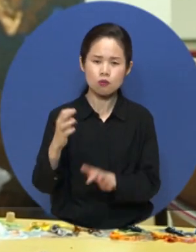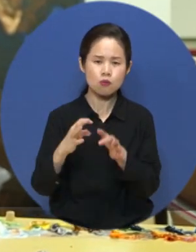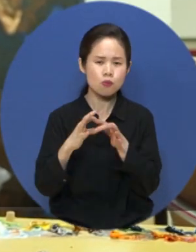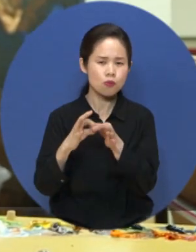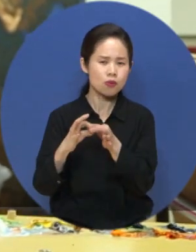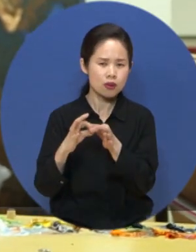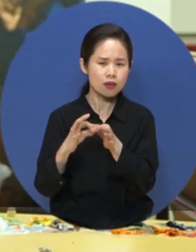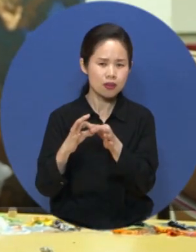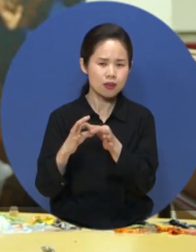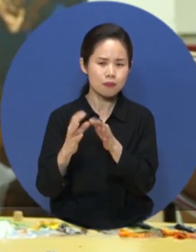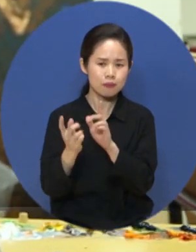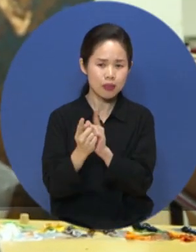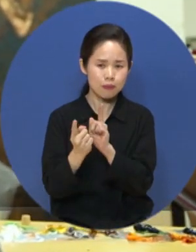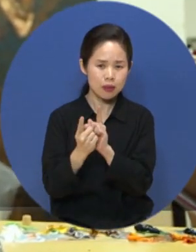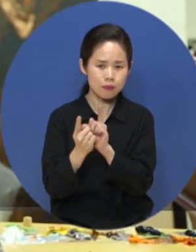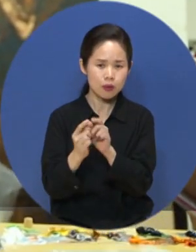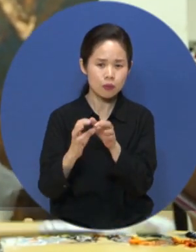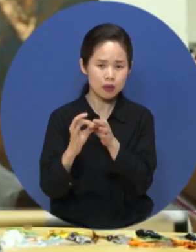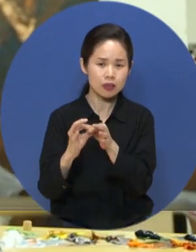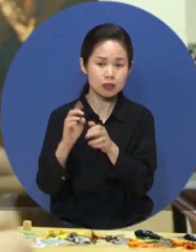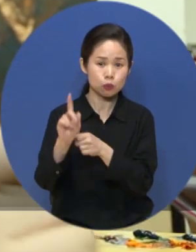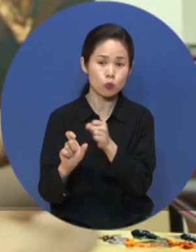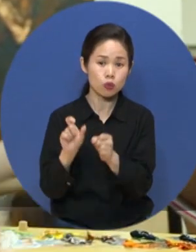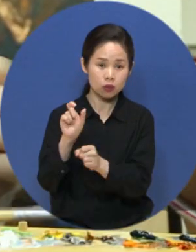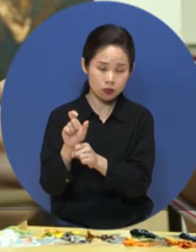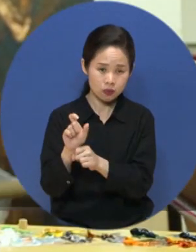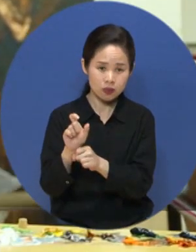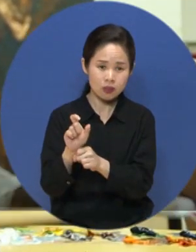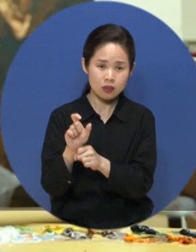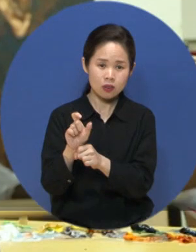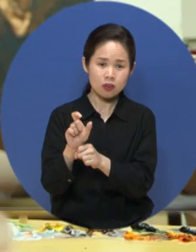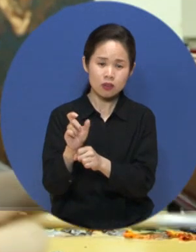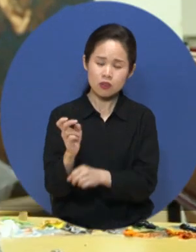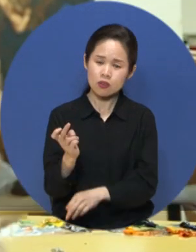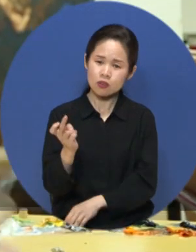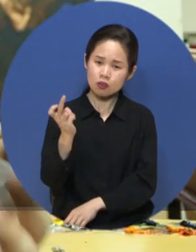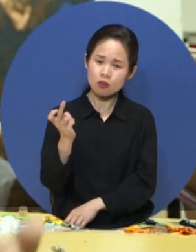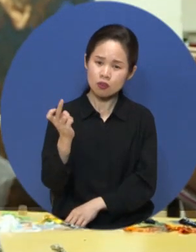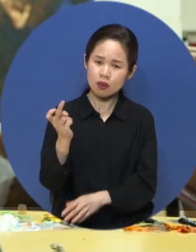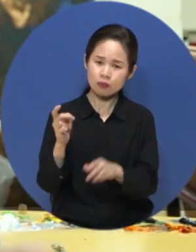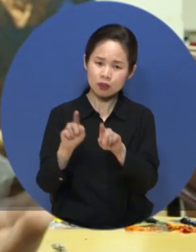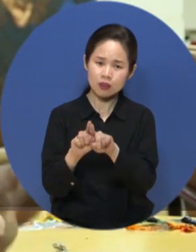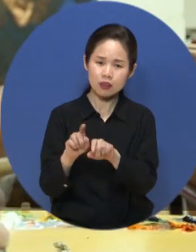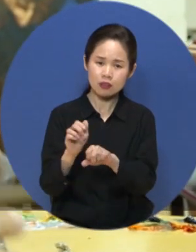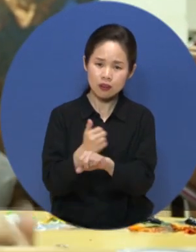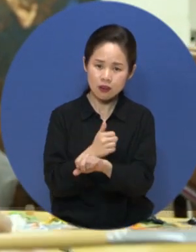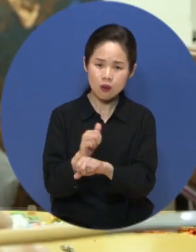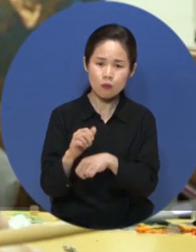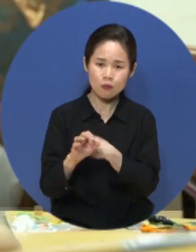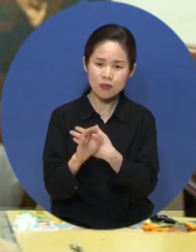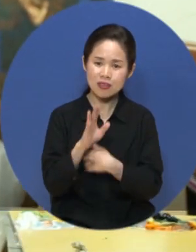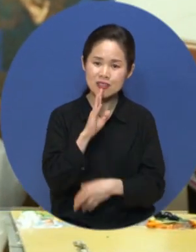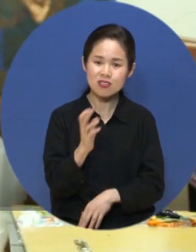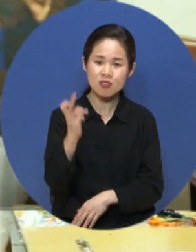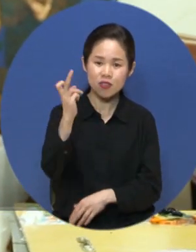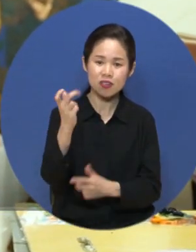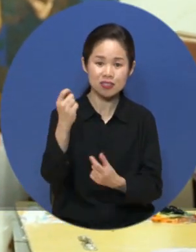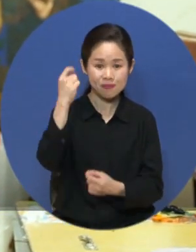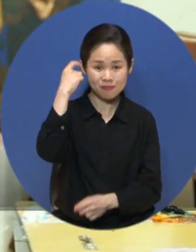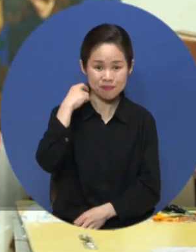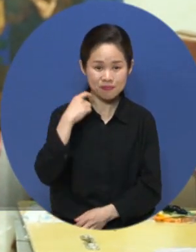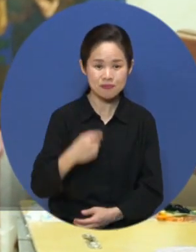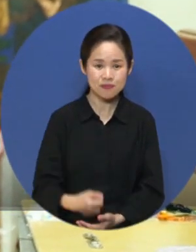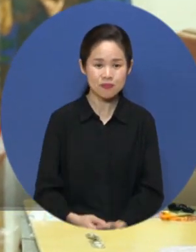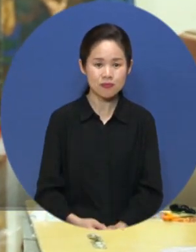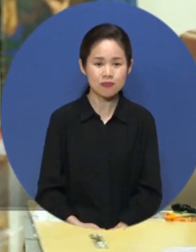15년째 만났는데요. 형이랑 같이 다니는지 친형제 같은 느낌 좀 많이 들고요.